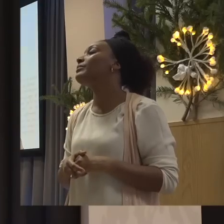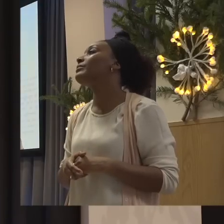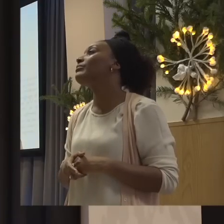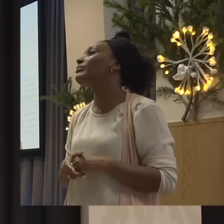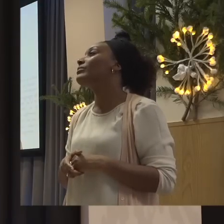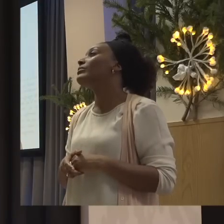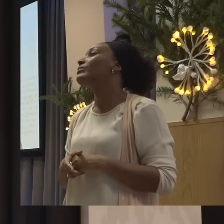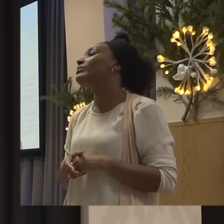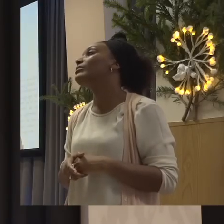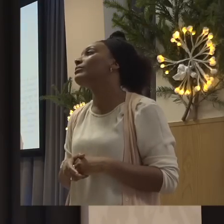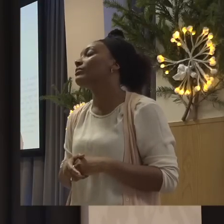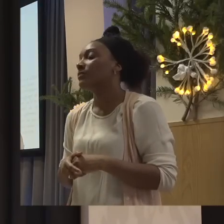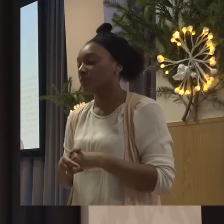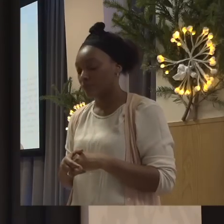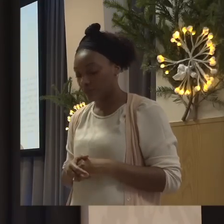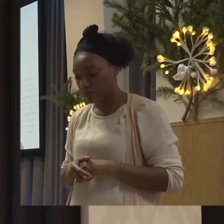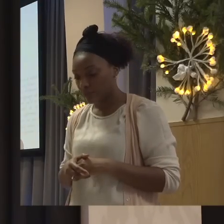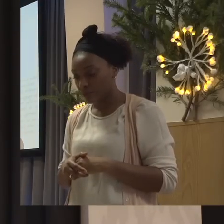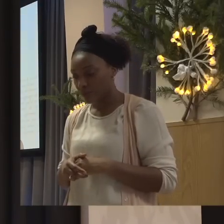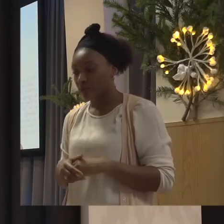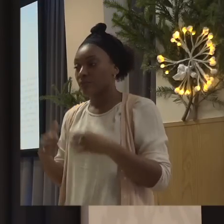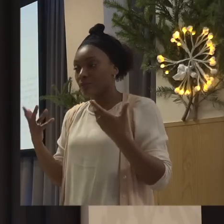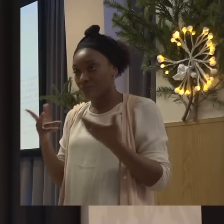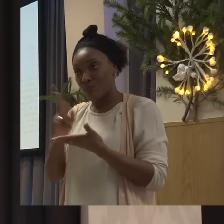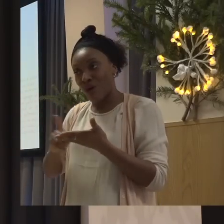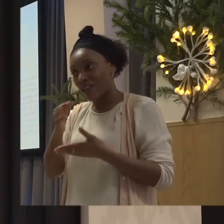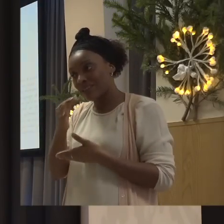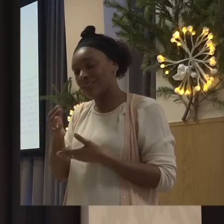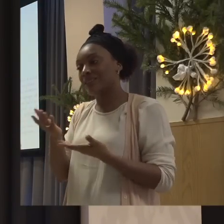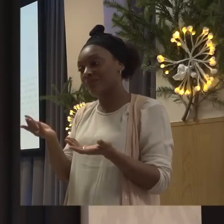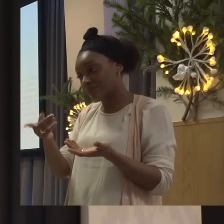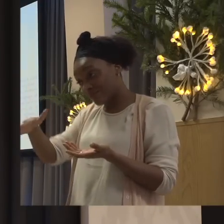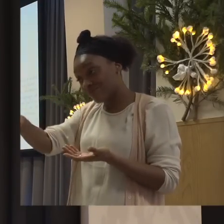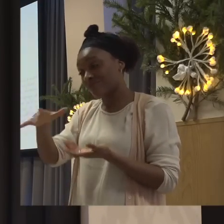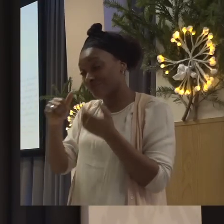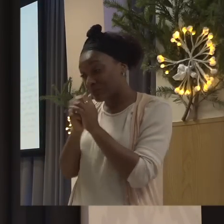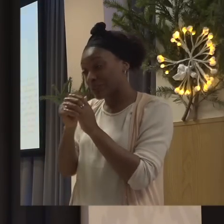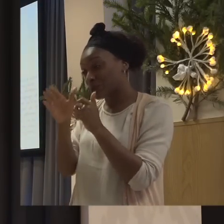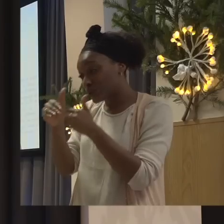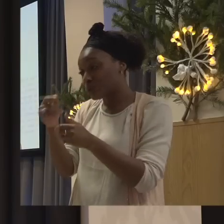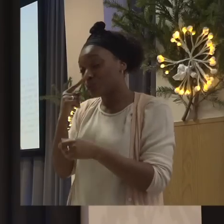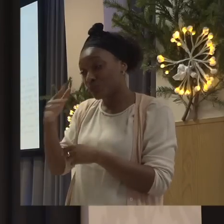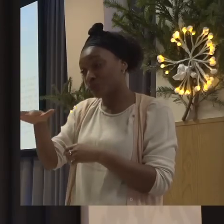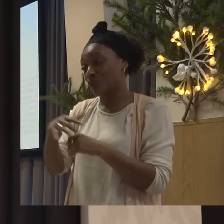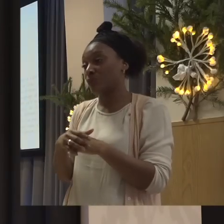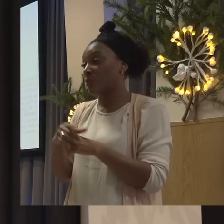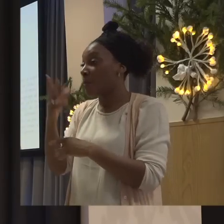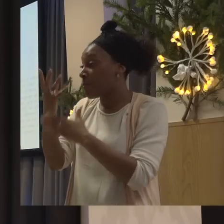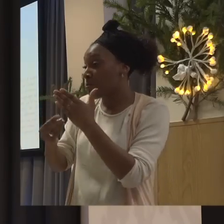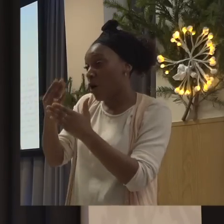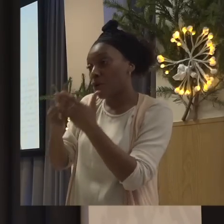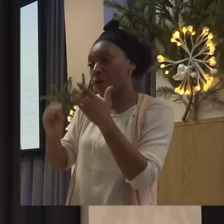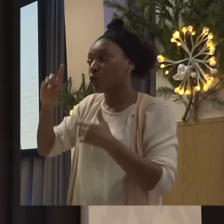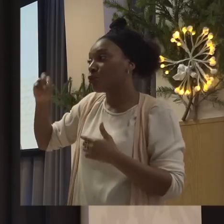de sorte qu'il ne vous manque aucun don, dans l'attente où vous êtes de